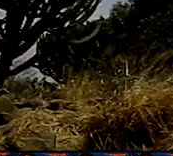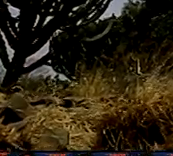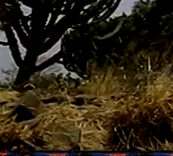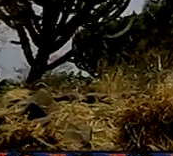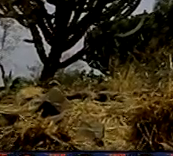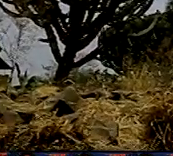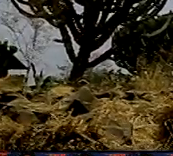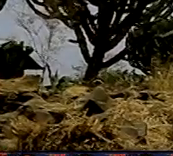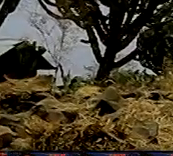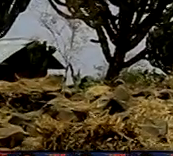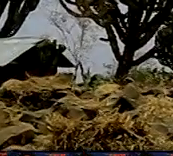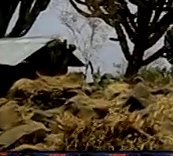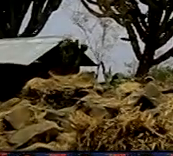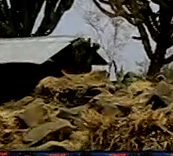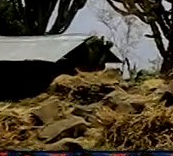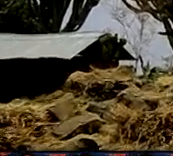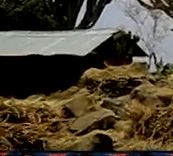አባቶቻችን።